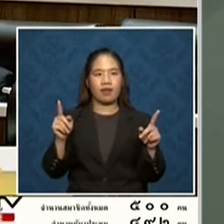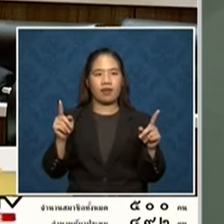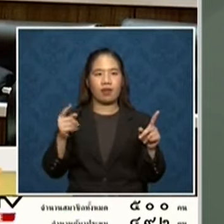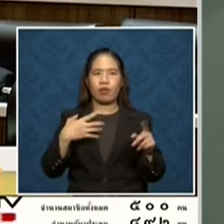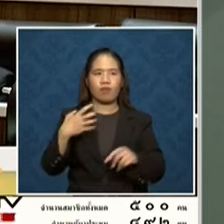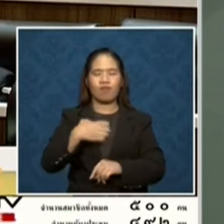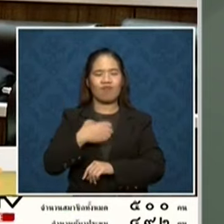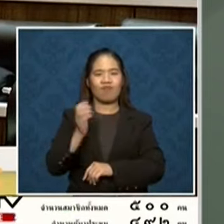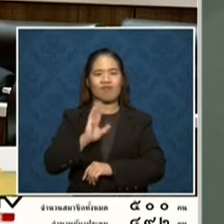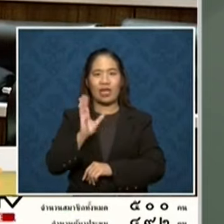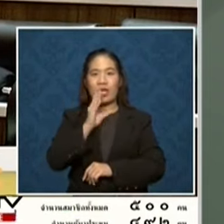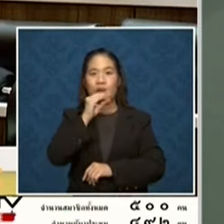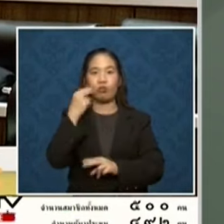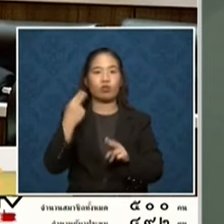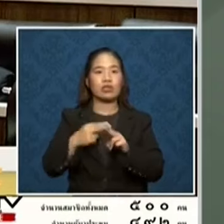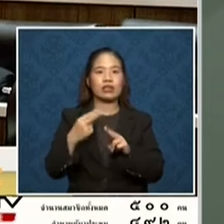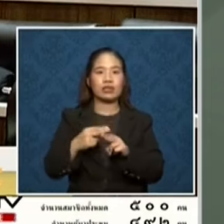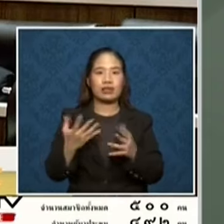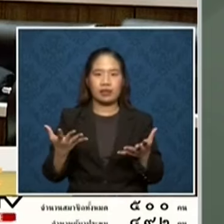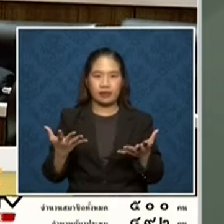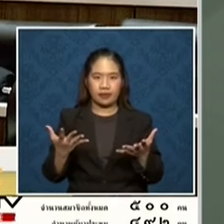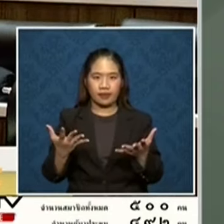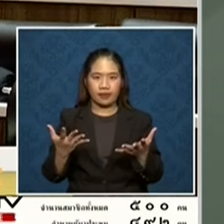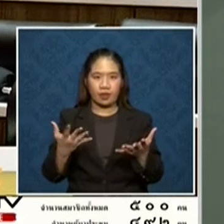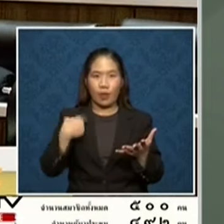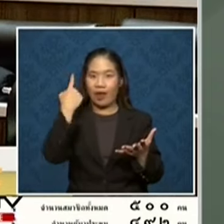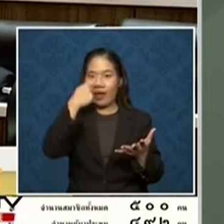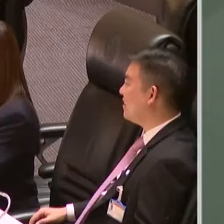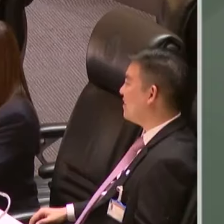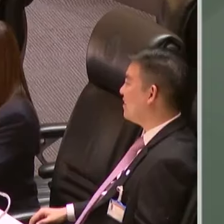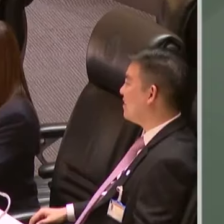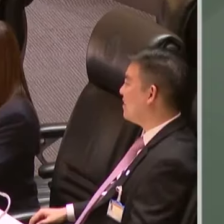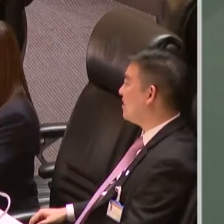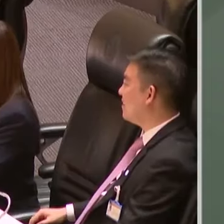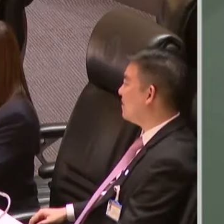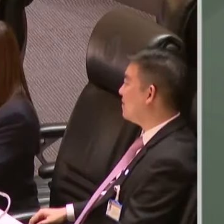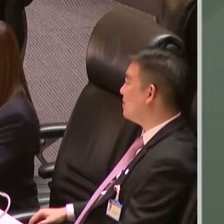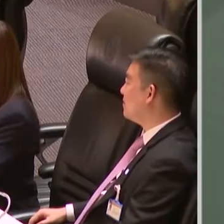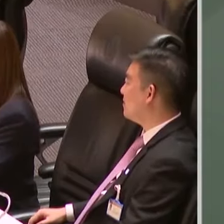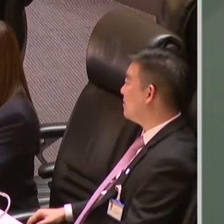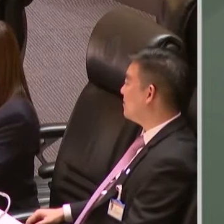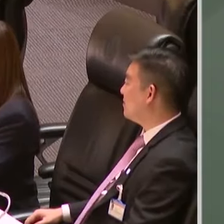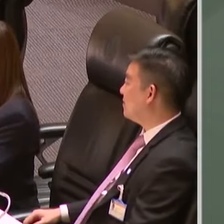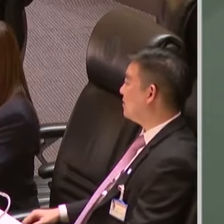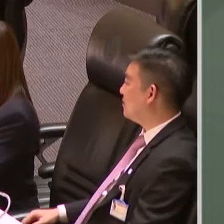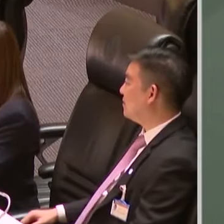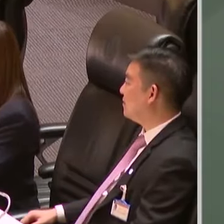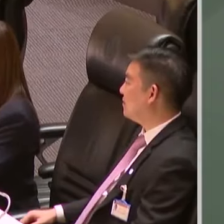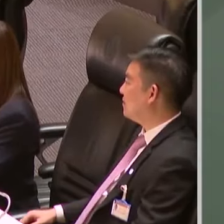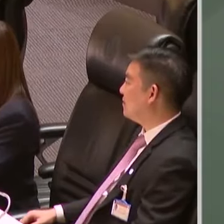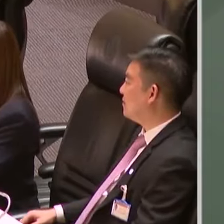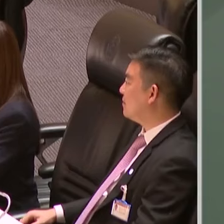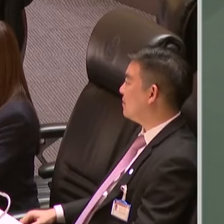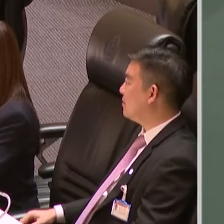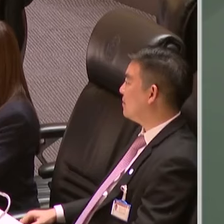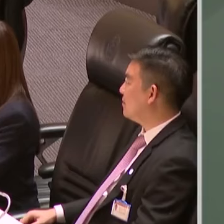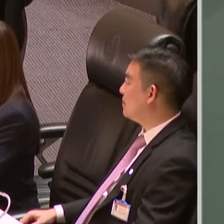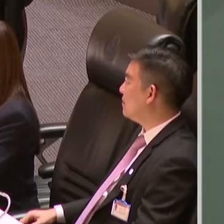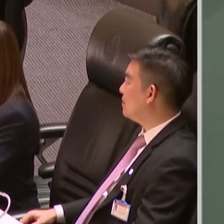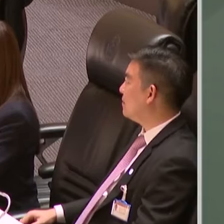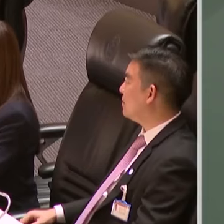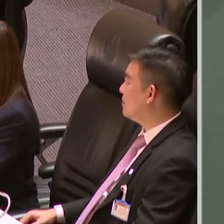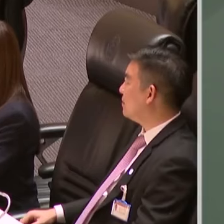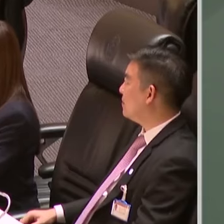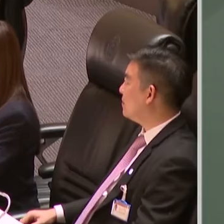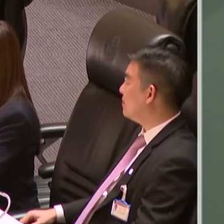าพรรคใหม่แล้วครับแกนนำรุ่นเด็กต้องหาพรรคใหม่สังกัดนะ ครับ เพราะว่าถ้าก็ไปเป็นมติ